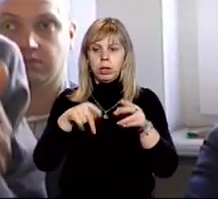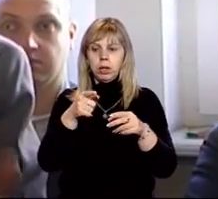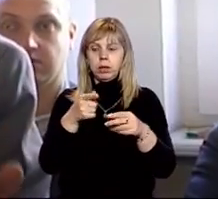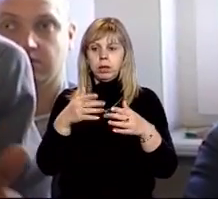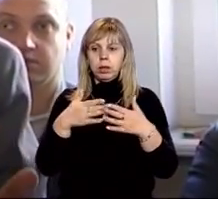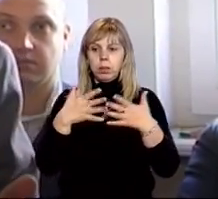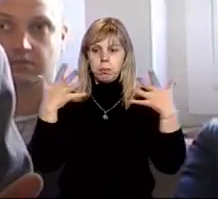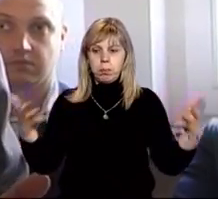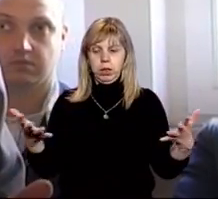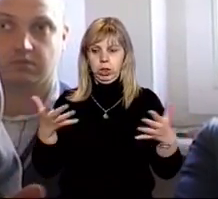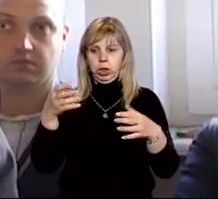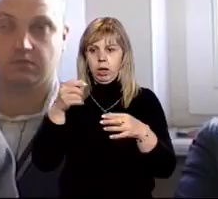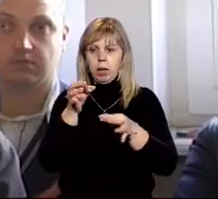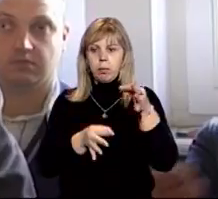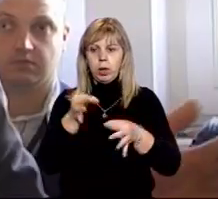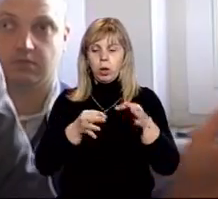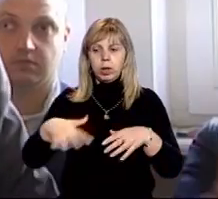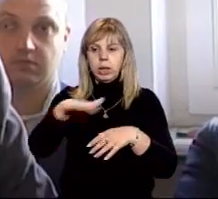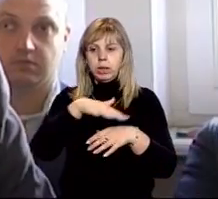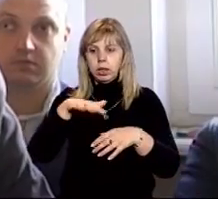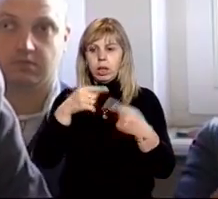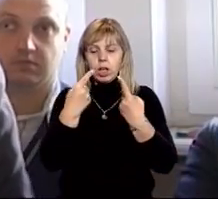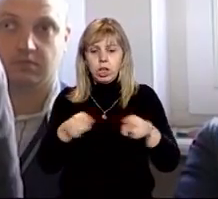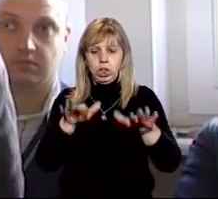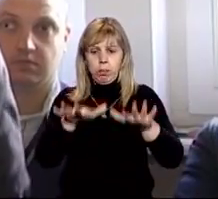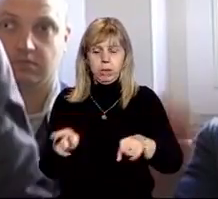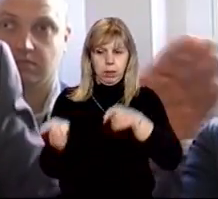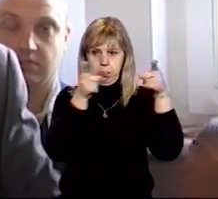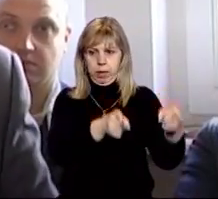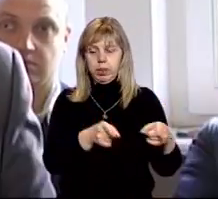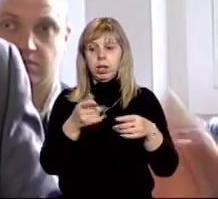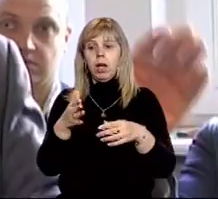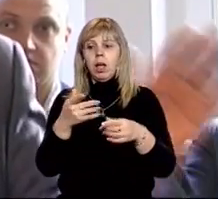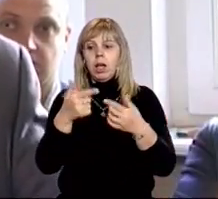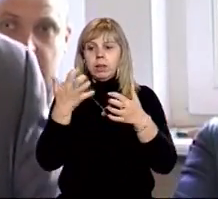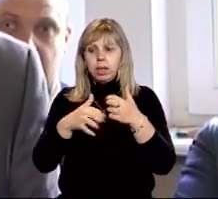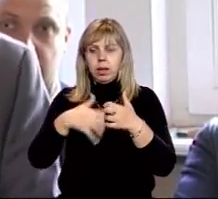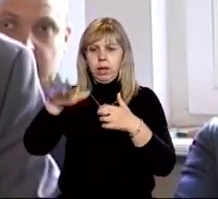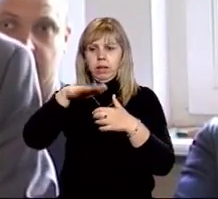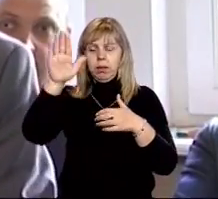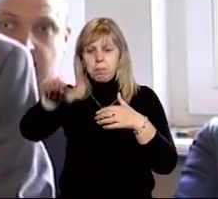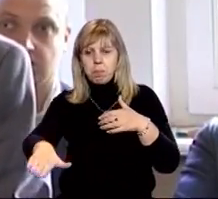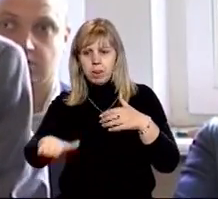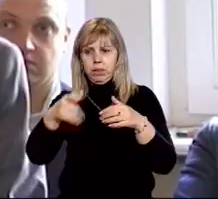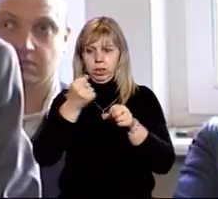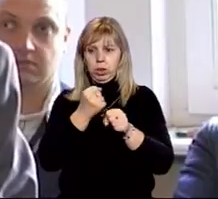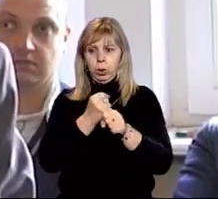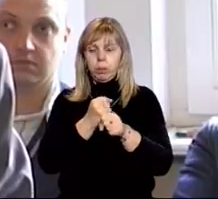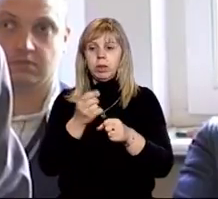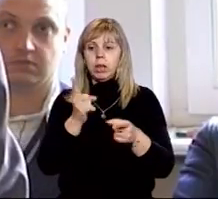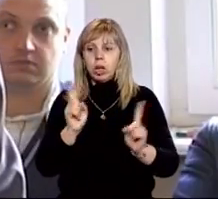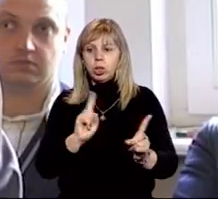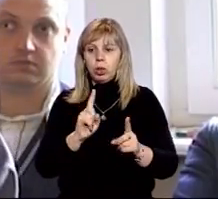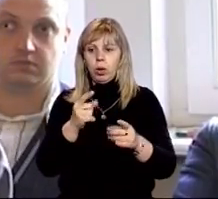із найбільш цінної природної території в інше місце на Закарпатті. Середньогір'я, низькогір'я. Тому що на